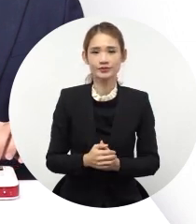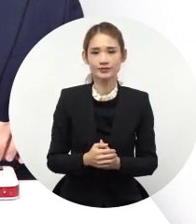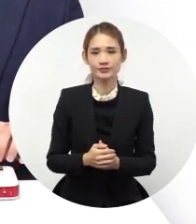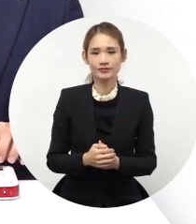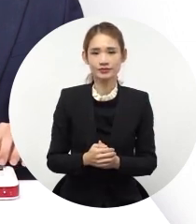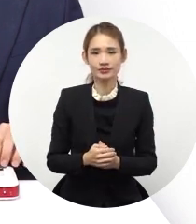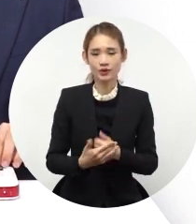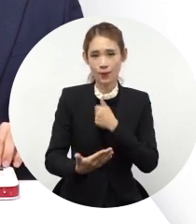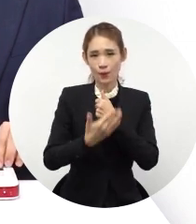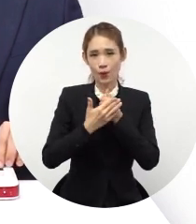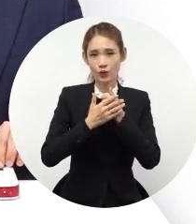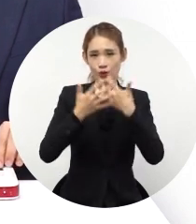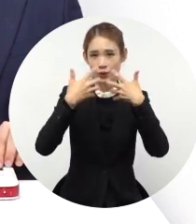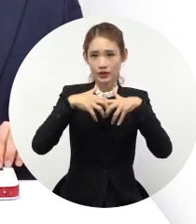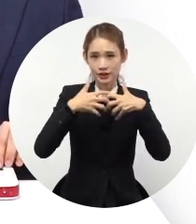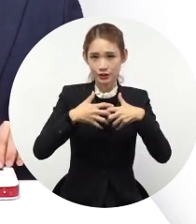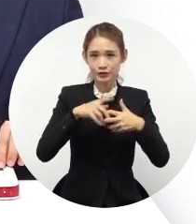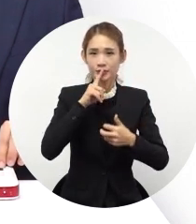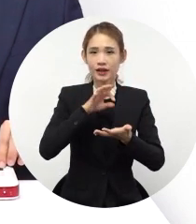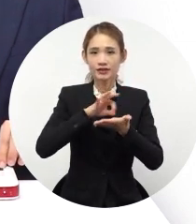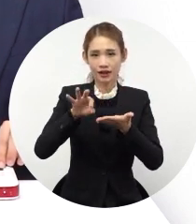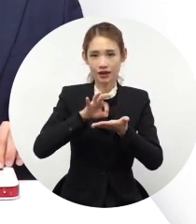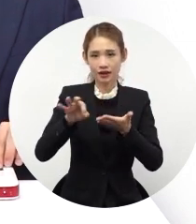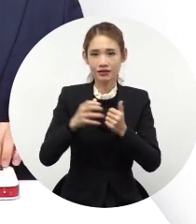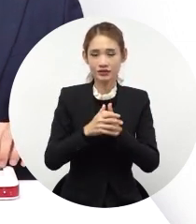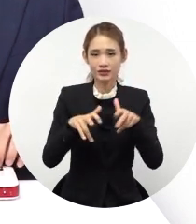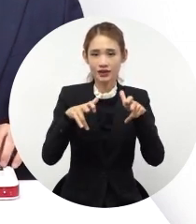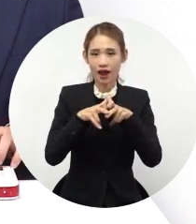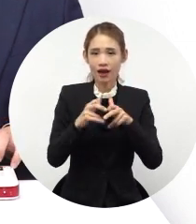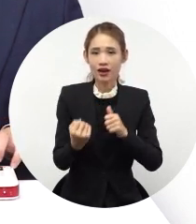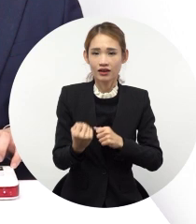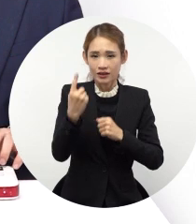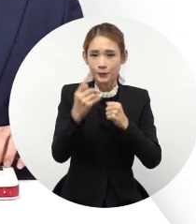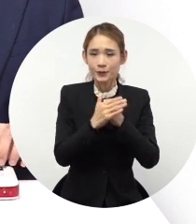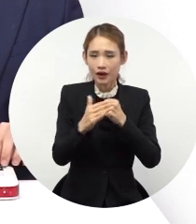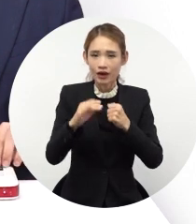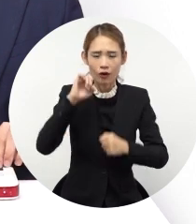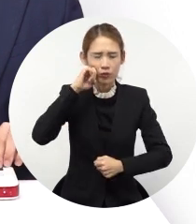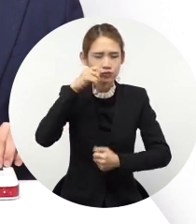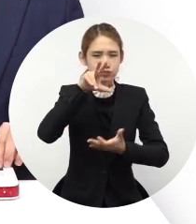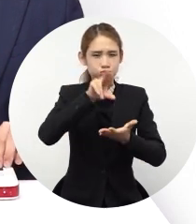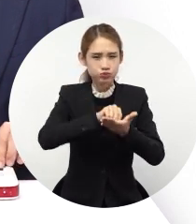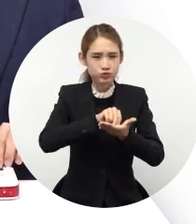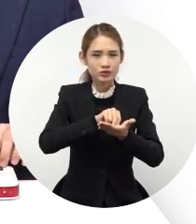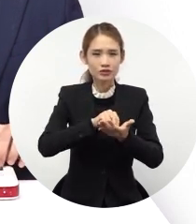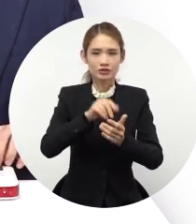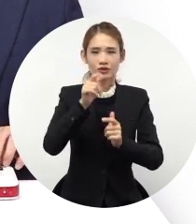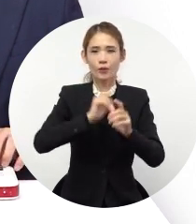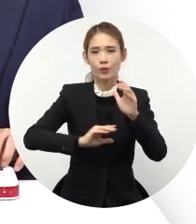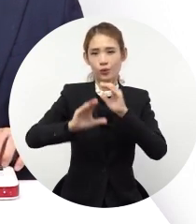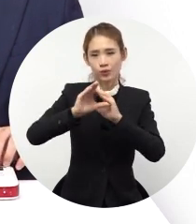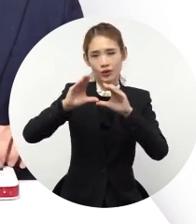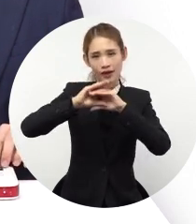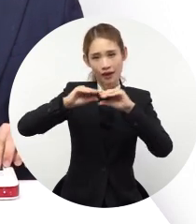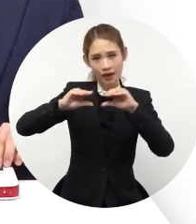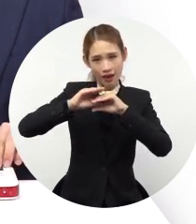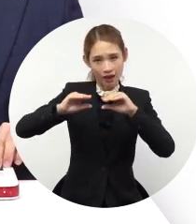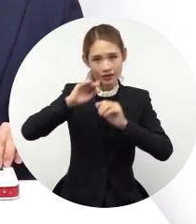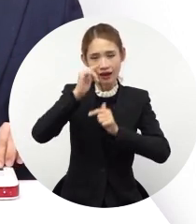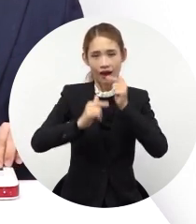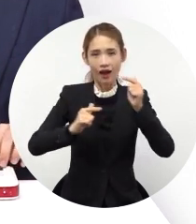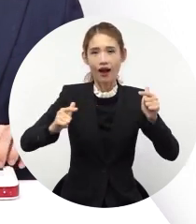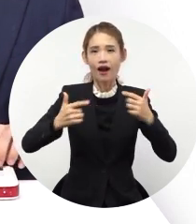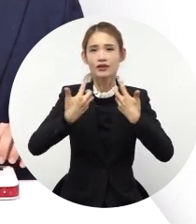해보죠. 보조기구라고 말합니다. 장애로 인해서 발생하는 어려움, 문제 이런 부분들을 보완하고 해결해가는